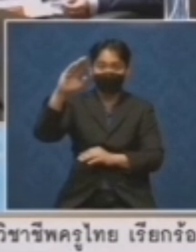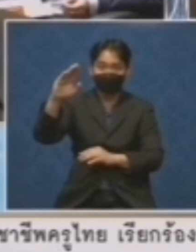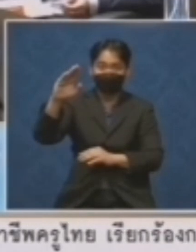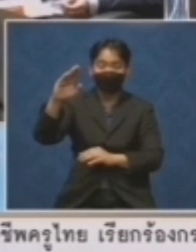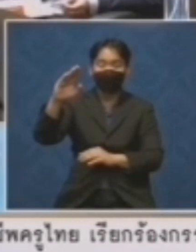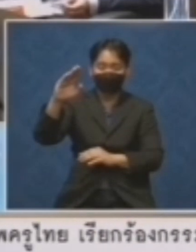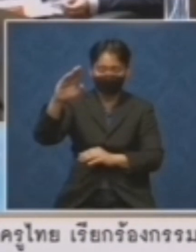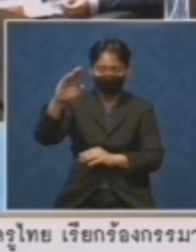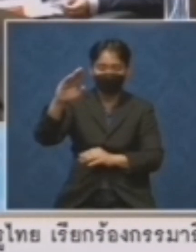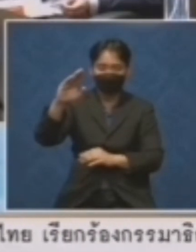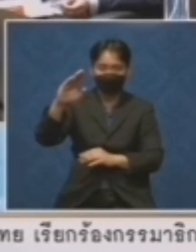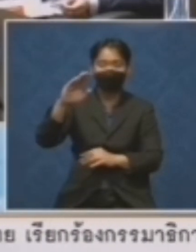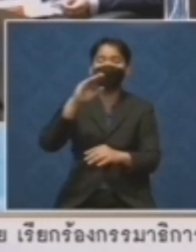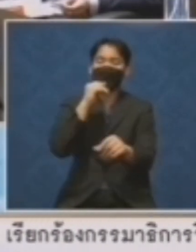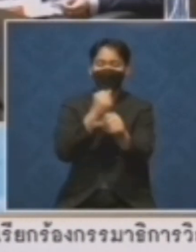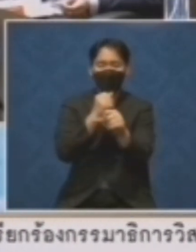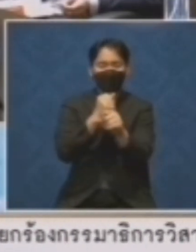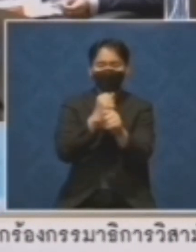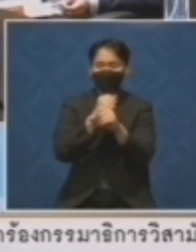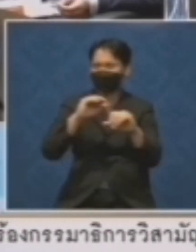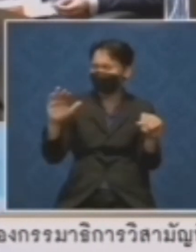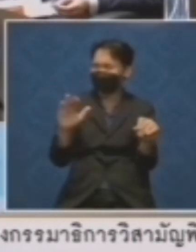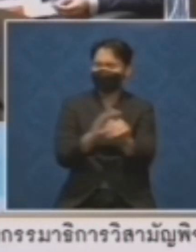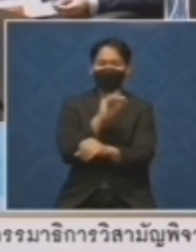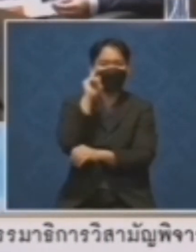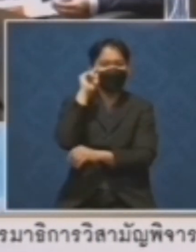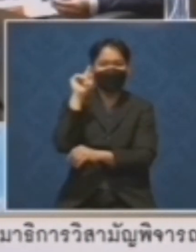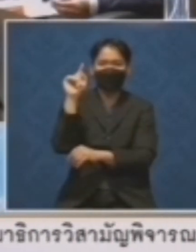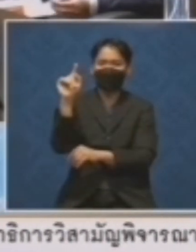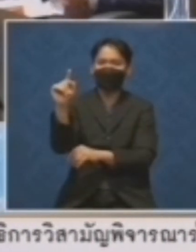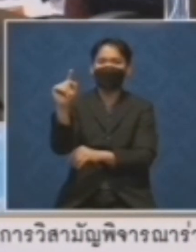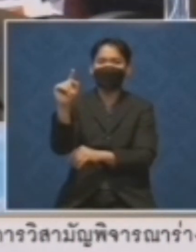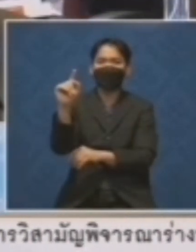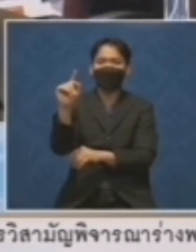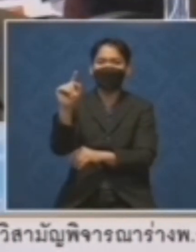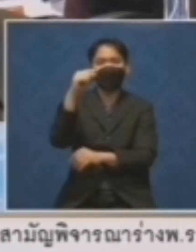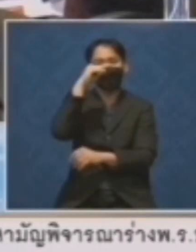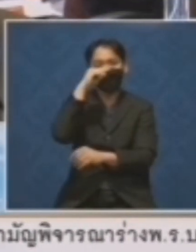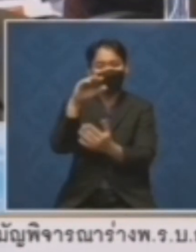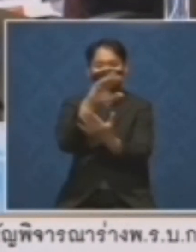ามากที่สุดโดยคำนึงถึงผลประโยชน์ของชาติและความมั่นคงของชาติเป็นสำคัญขอบคุณมากครับ